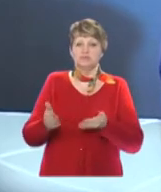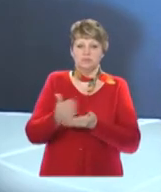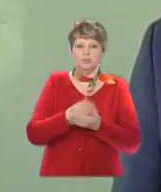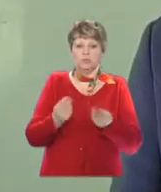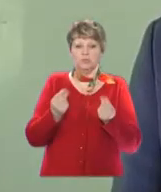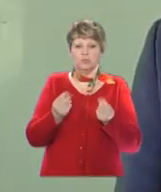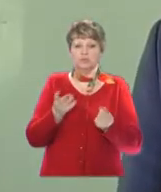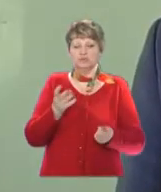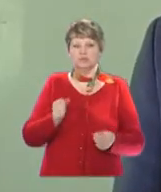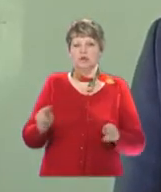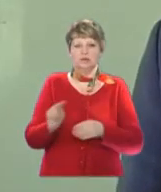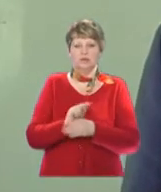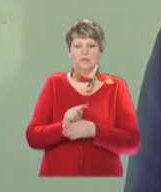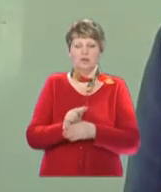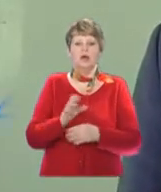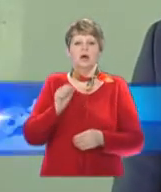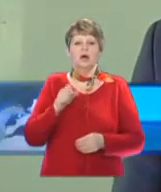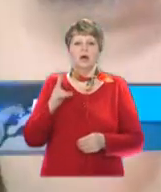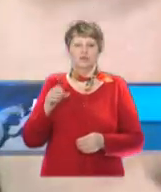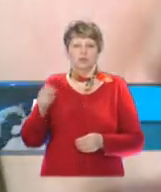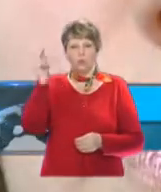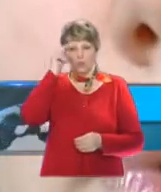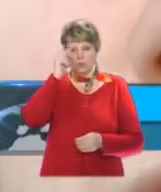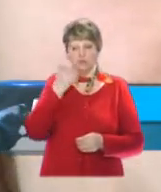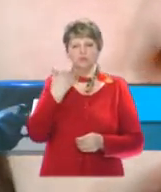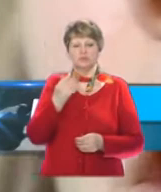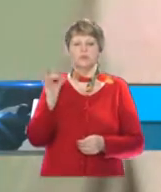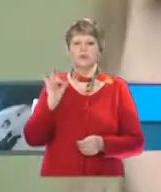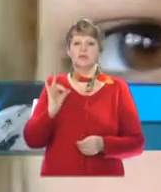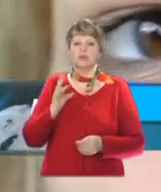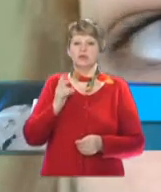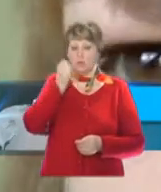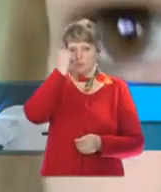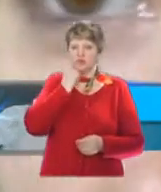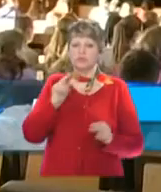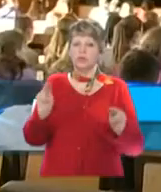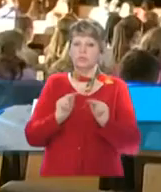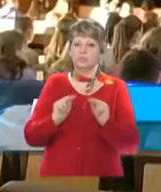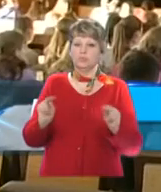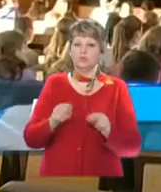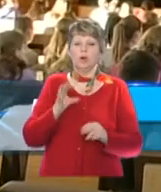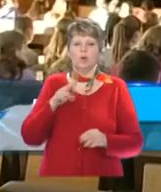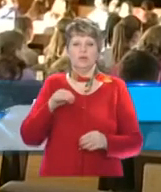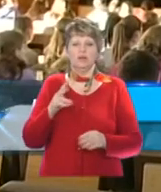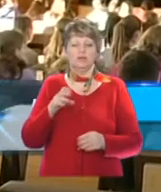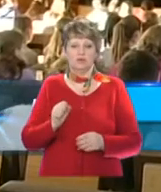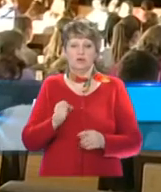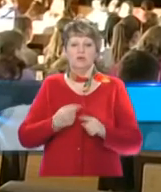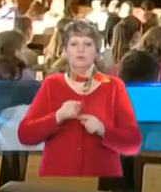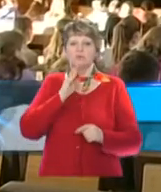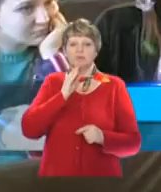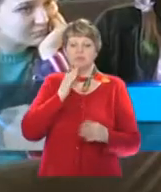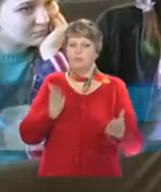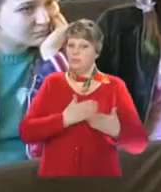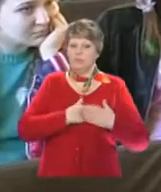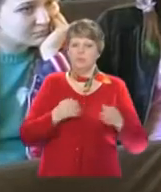лікування. Анна Каюк навчається в магістратурі. Її фах – історія, але завдяки викладачу з фізичного виховання Олені Меньших